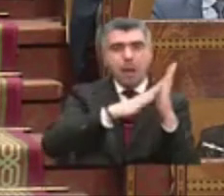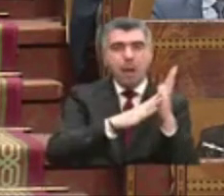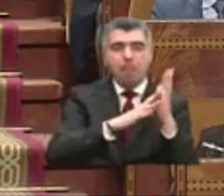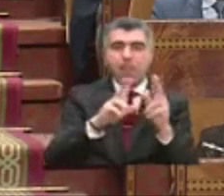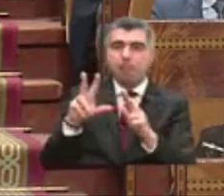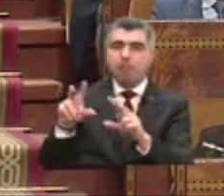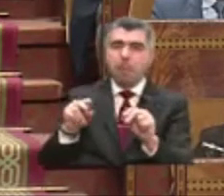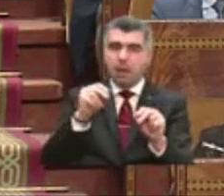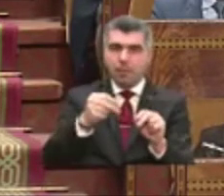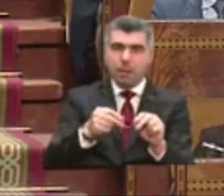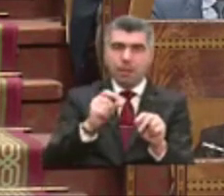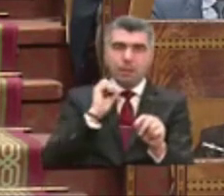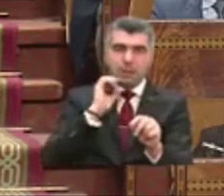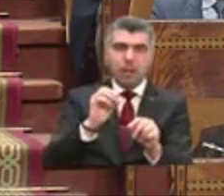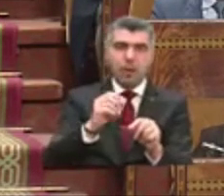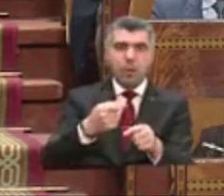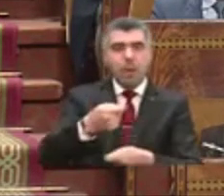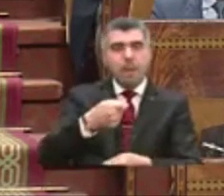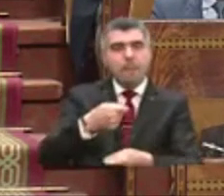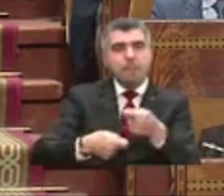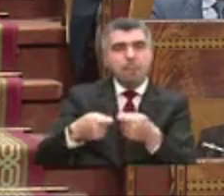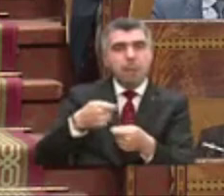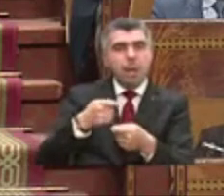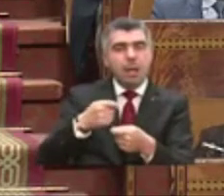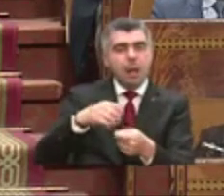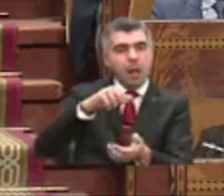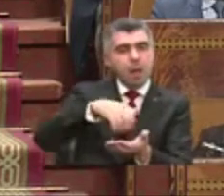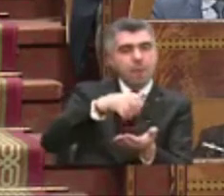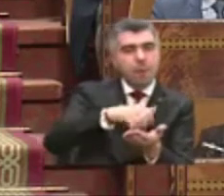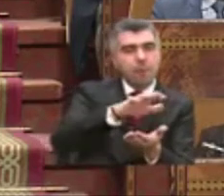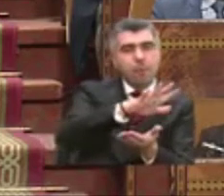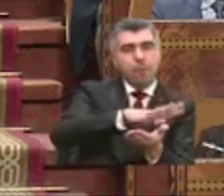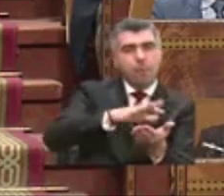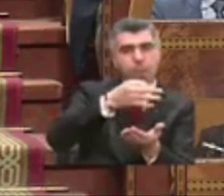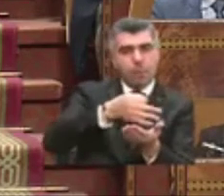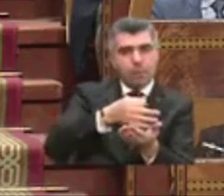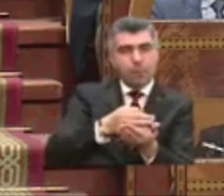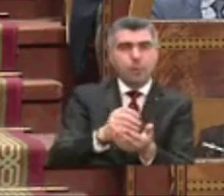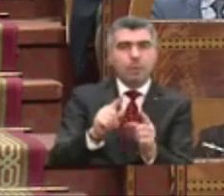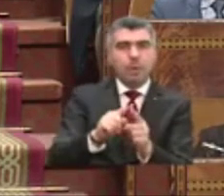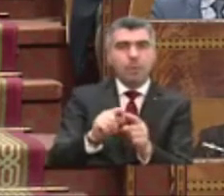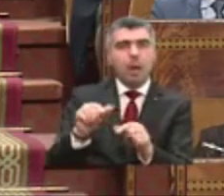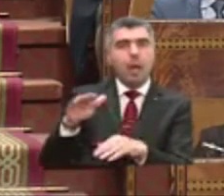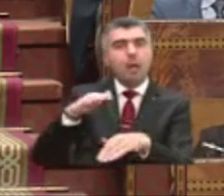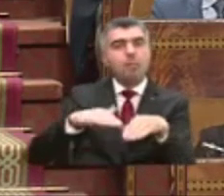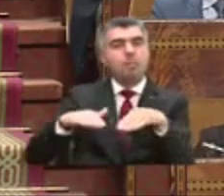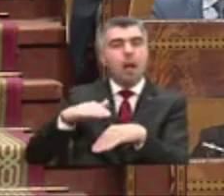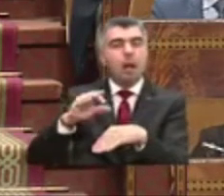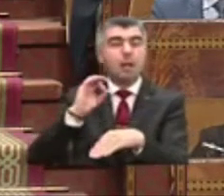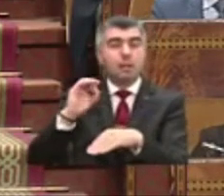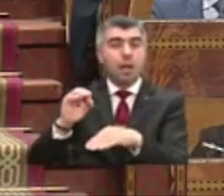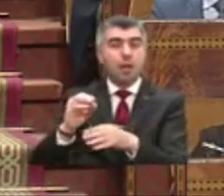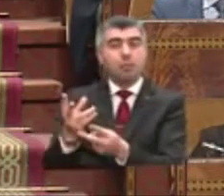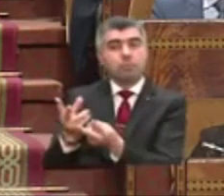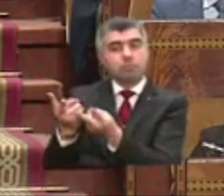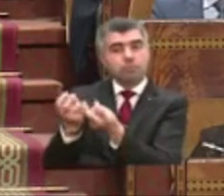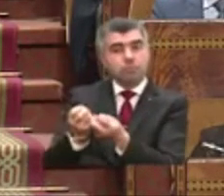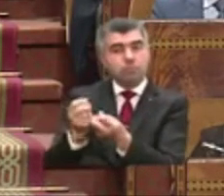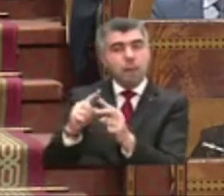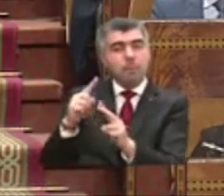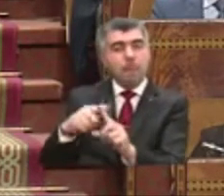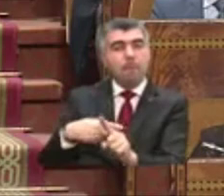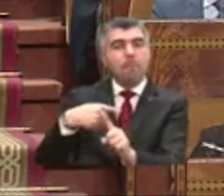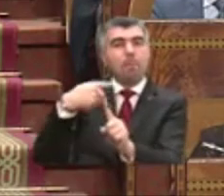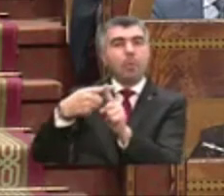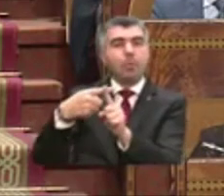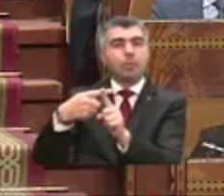الجوفية وتعبئة الموارد الغير تقليدية، خاصة عن طريق تحلية مياه البحر لضمان مورد إضافي لتزويد